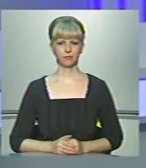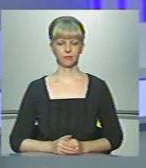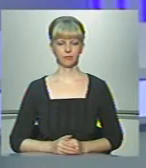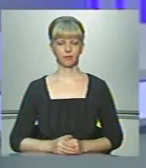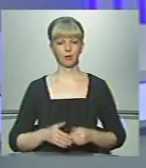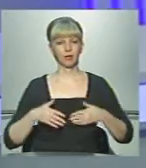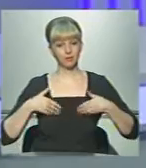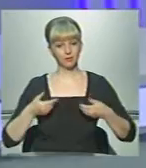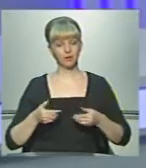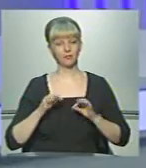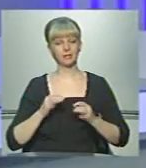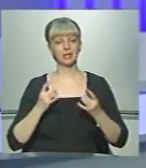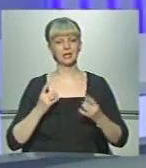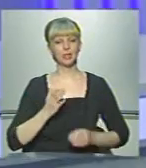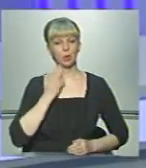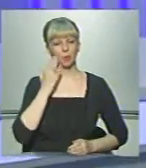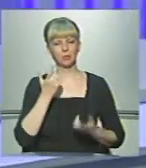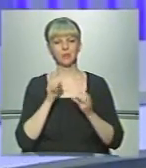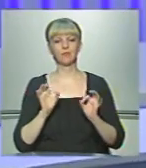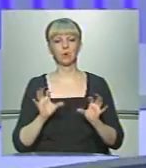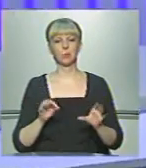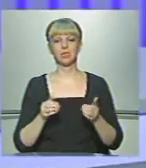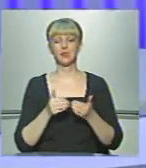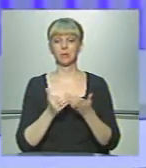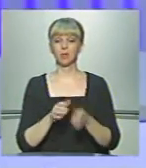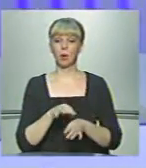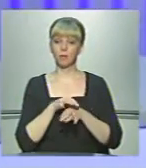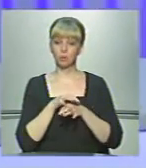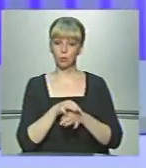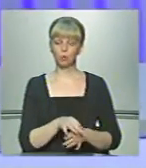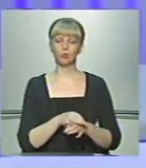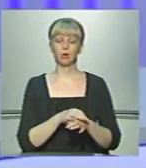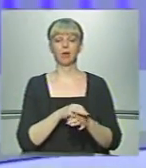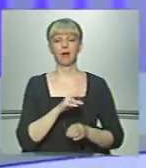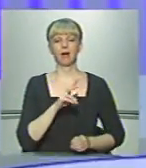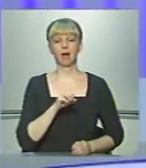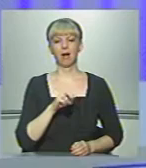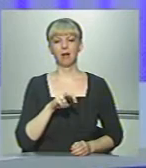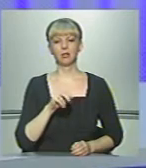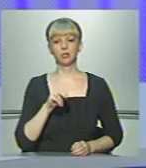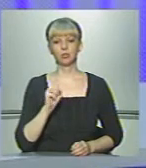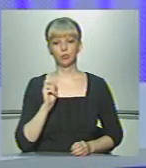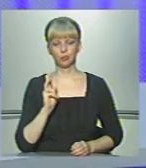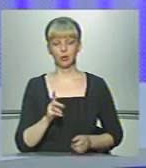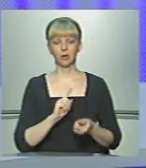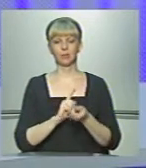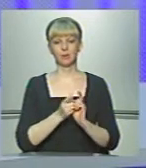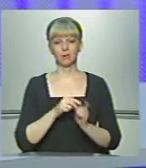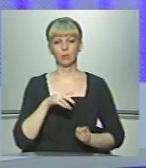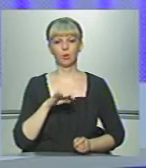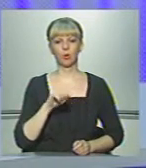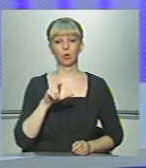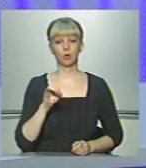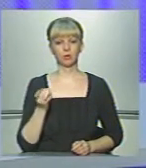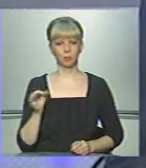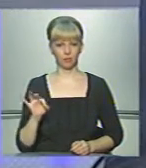Вітаю! В ефірі телеканалу Буковини інформаційний випуск. У студії для вас працюють ведучий Максим Калінчук та сурдоперекладач Леся